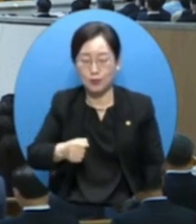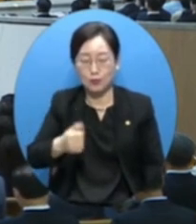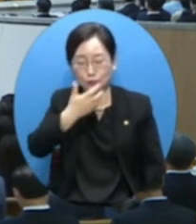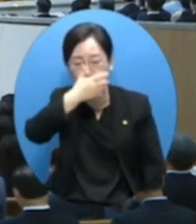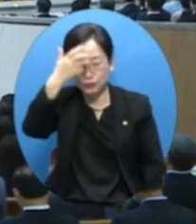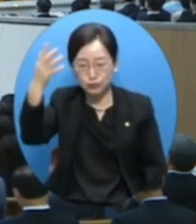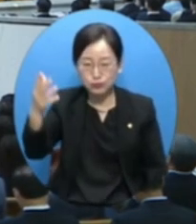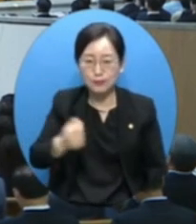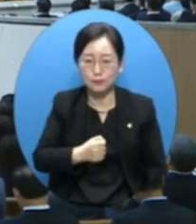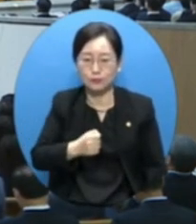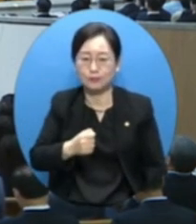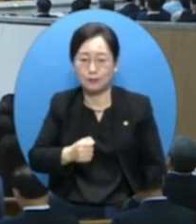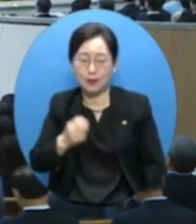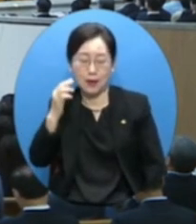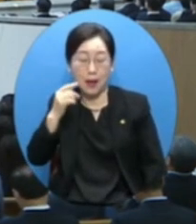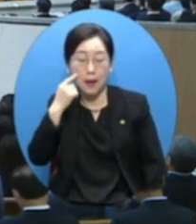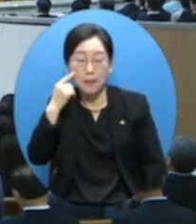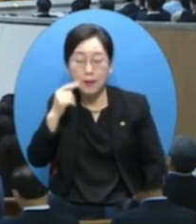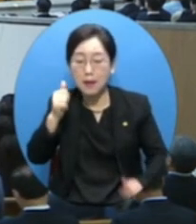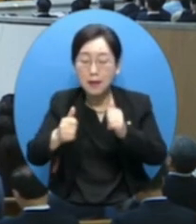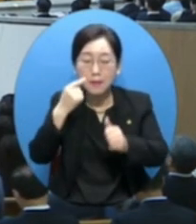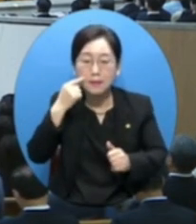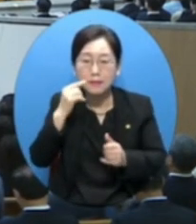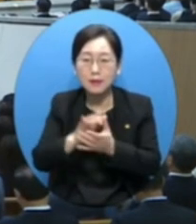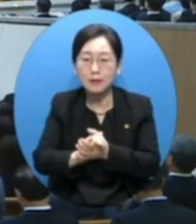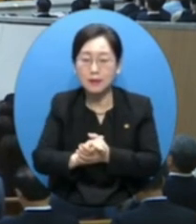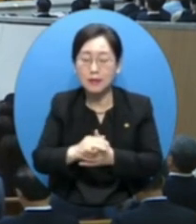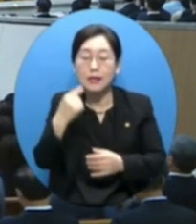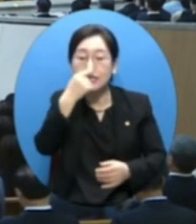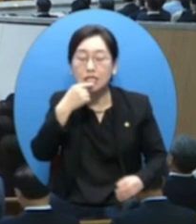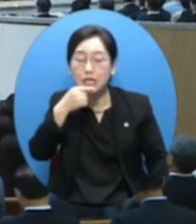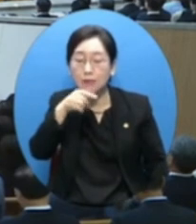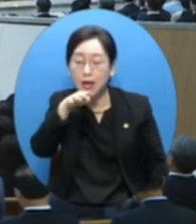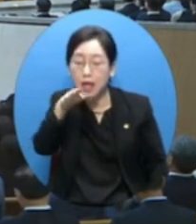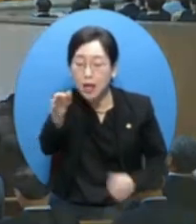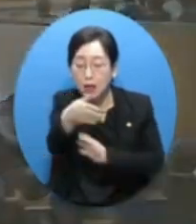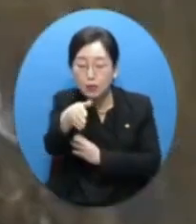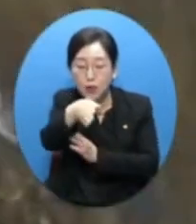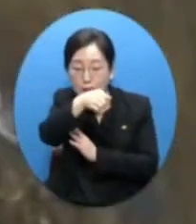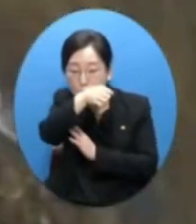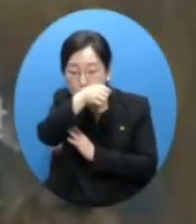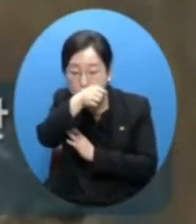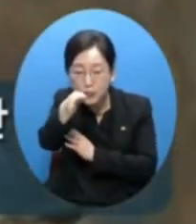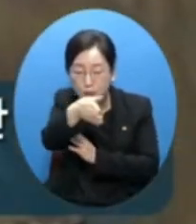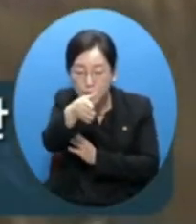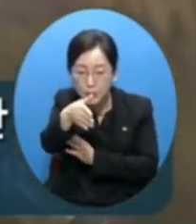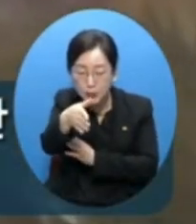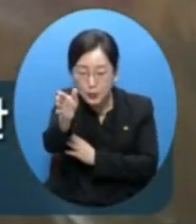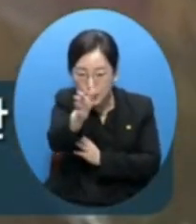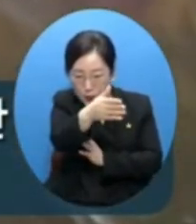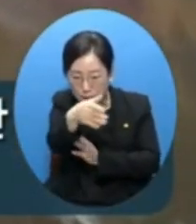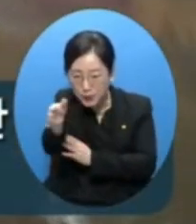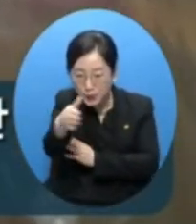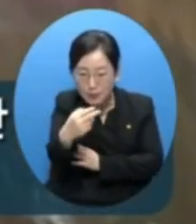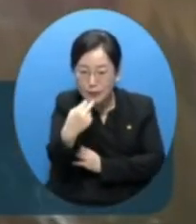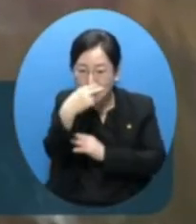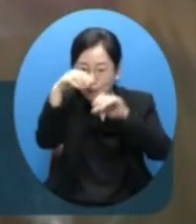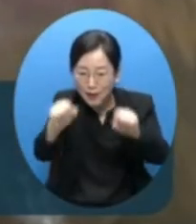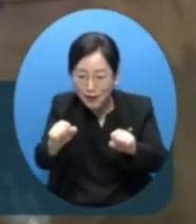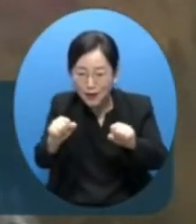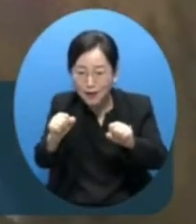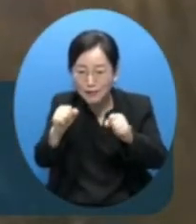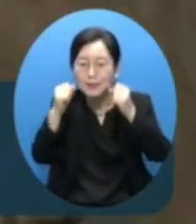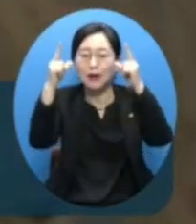가지고 도전했습니다. 당시 상황을 이렇게 말합니다. 입에 붓을 물고 화산지에 선을 긋는 순간 비로소 살아있음을 느꼈습니다.